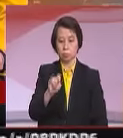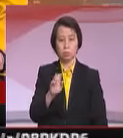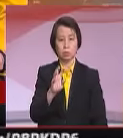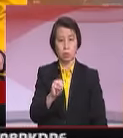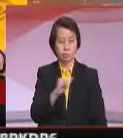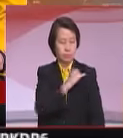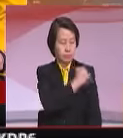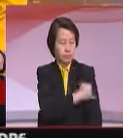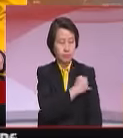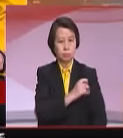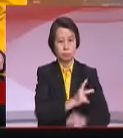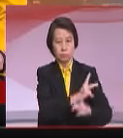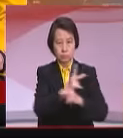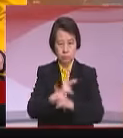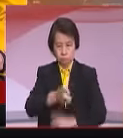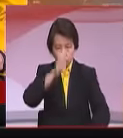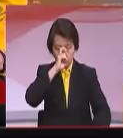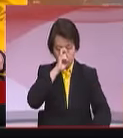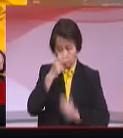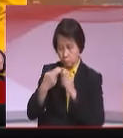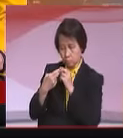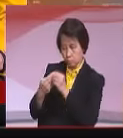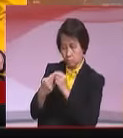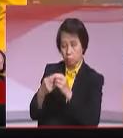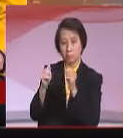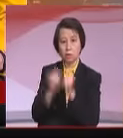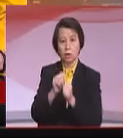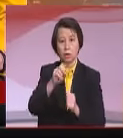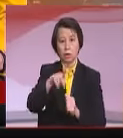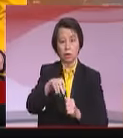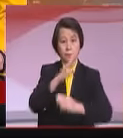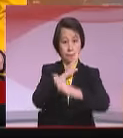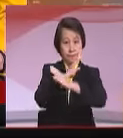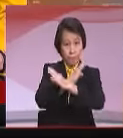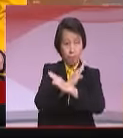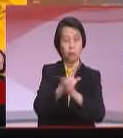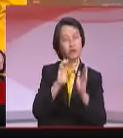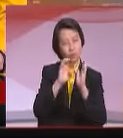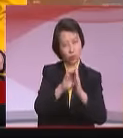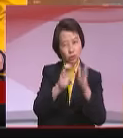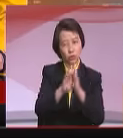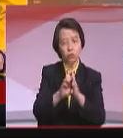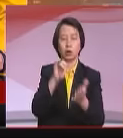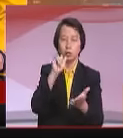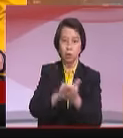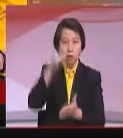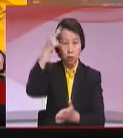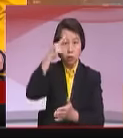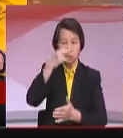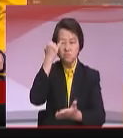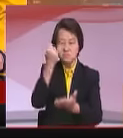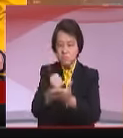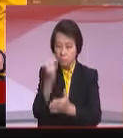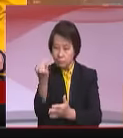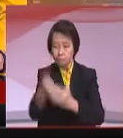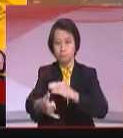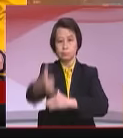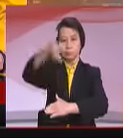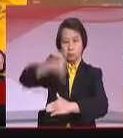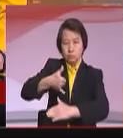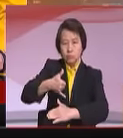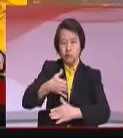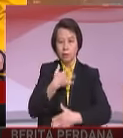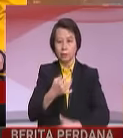Buang, kawalan ketat secara bersepadu melalui operasi benteng contohnya antar faktor penjenayah rentas sempadan